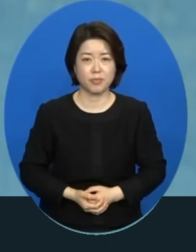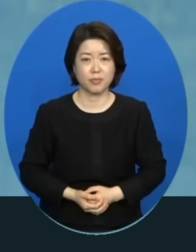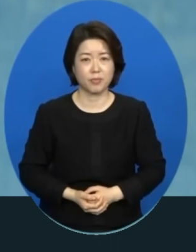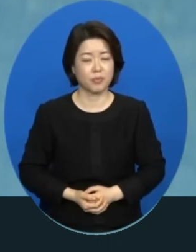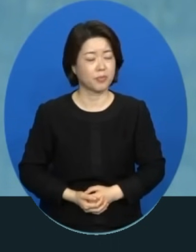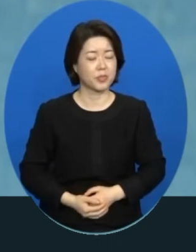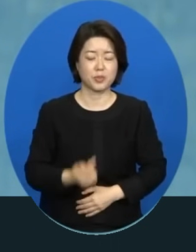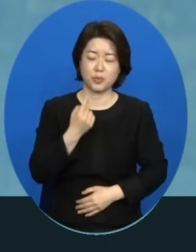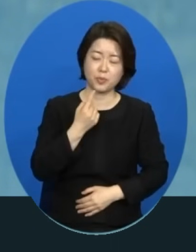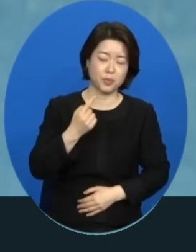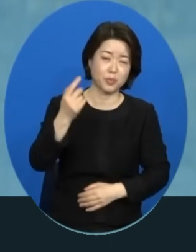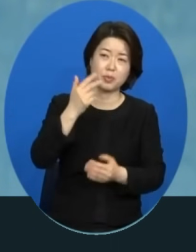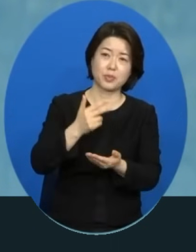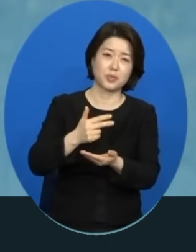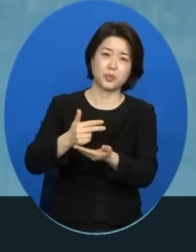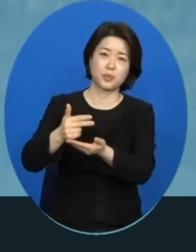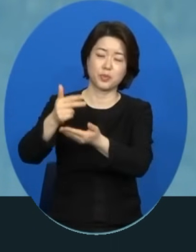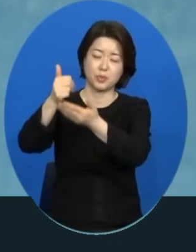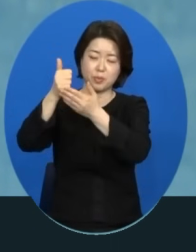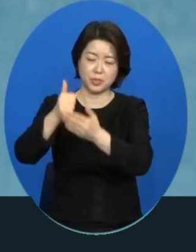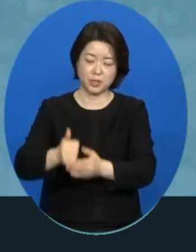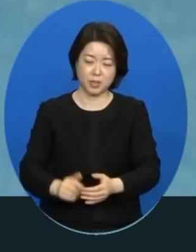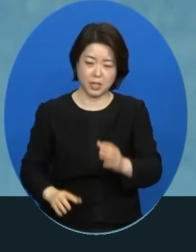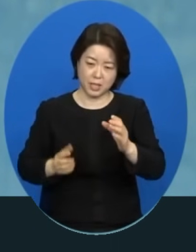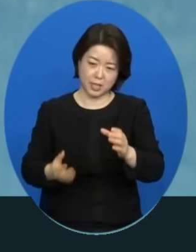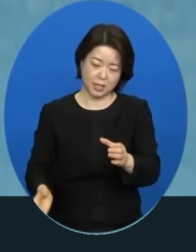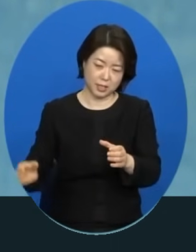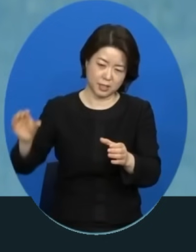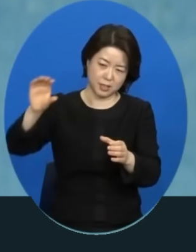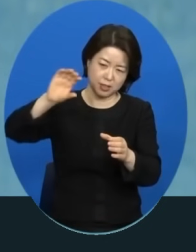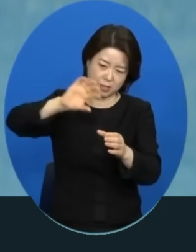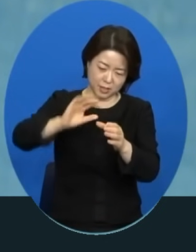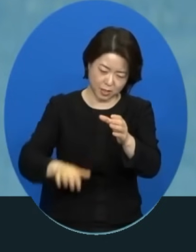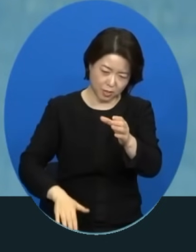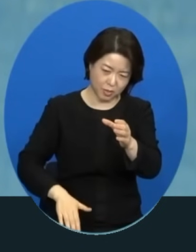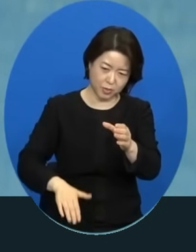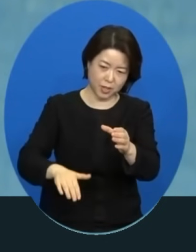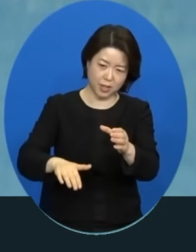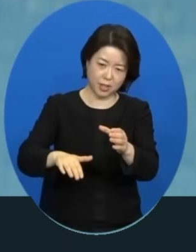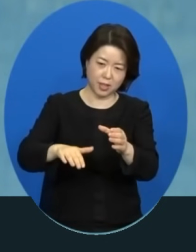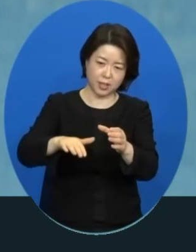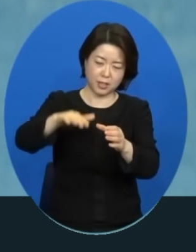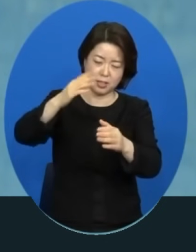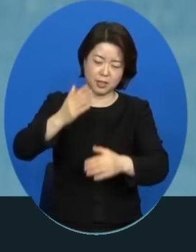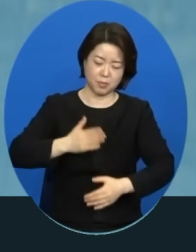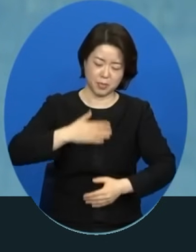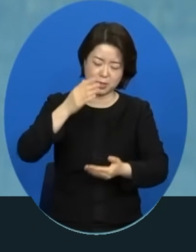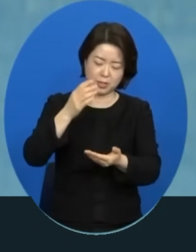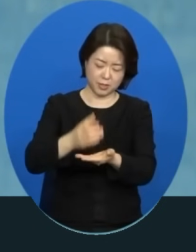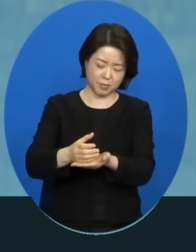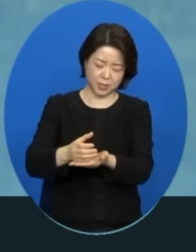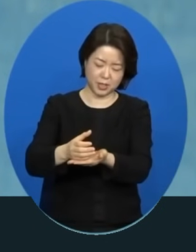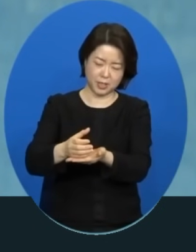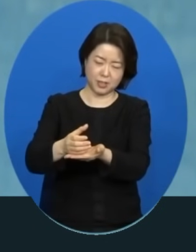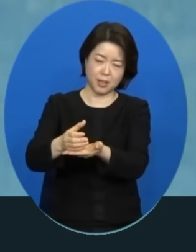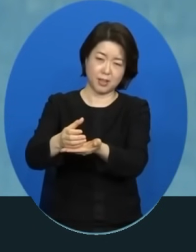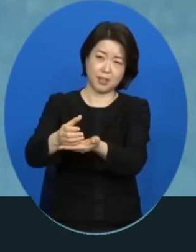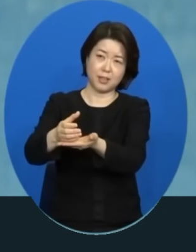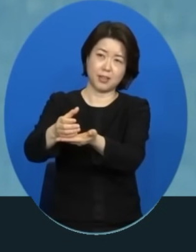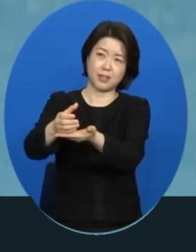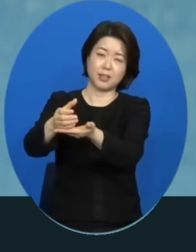오 주님 채우소서. 나의 잔을 높이